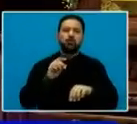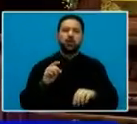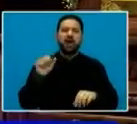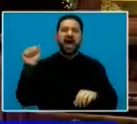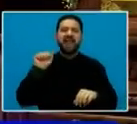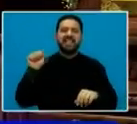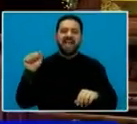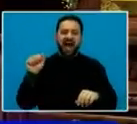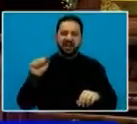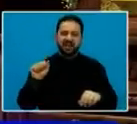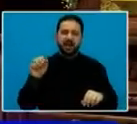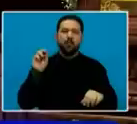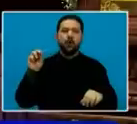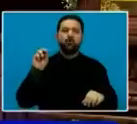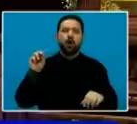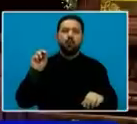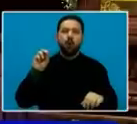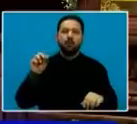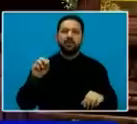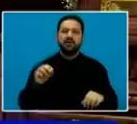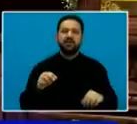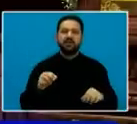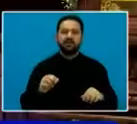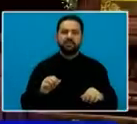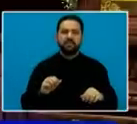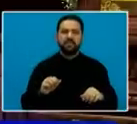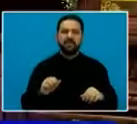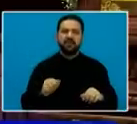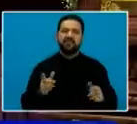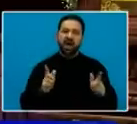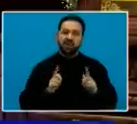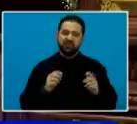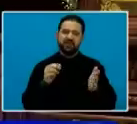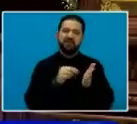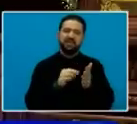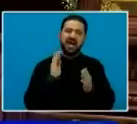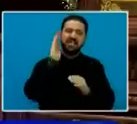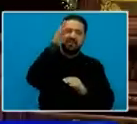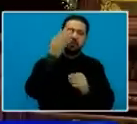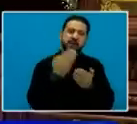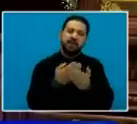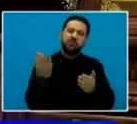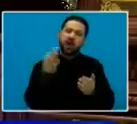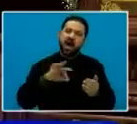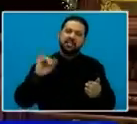Cazacu, protopop al protoieriei Herăști din Episcopia Giurgiului. Vă așteptăm data viitoare